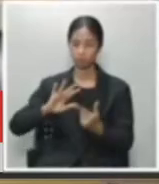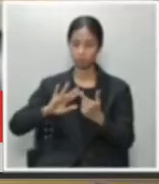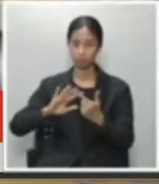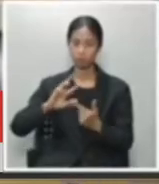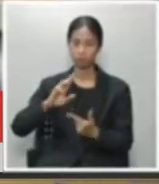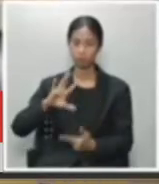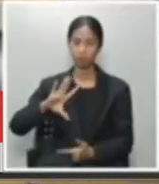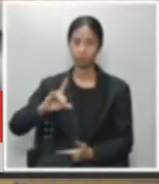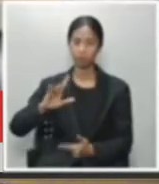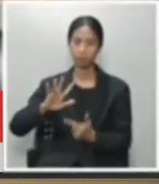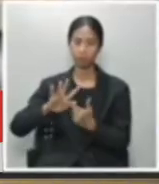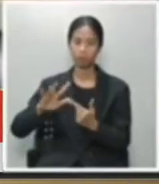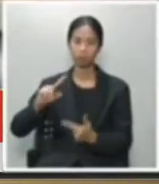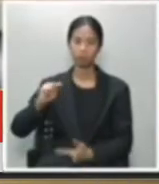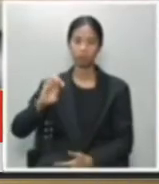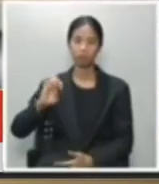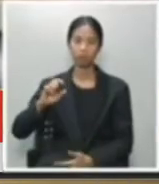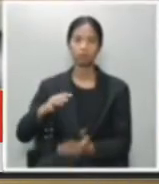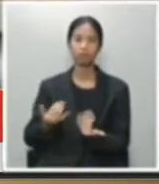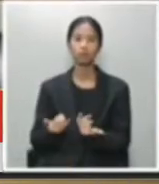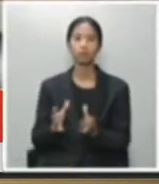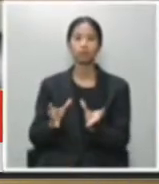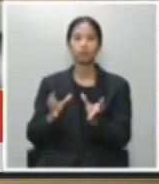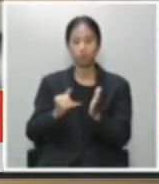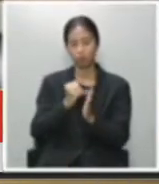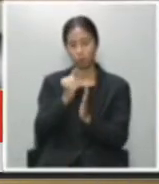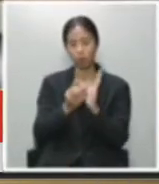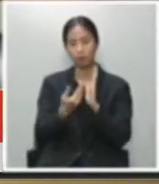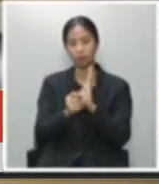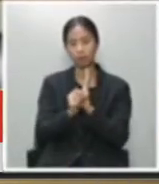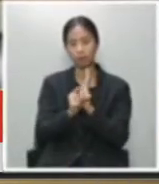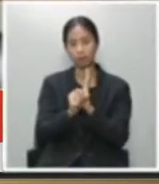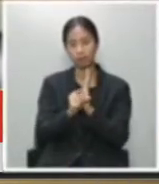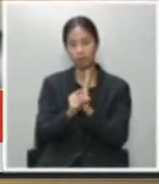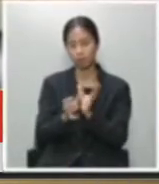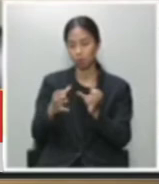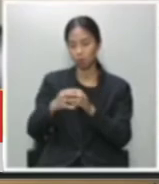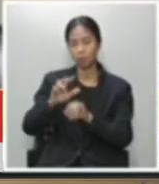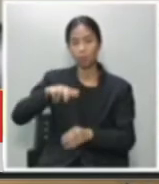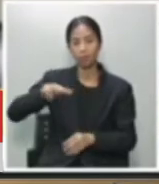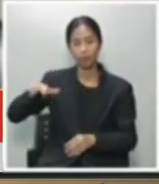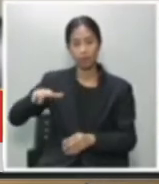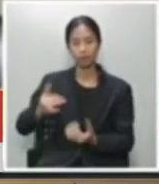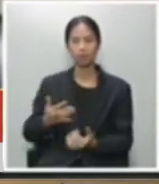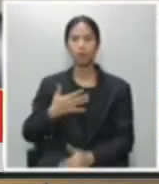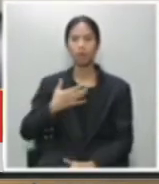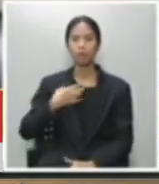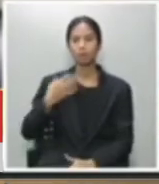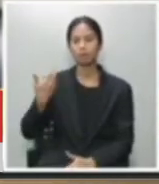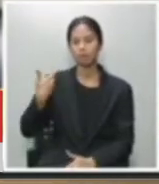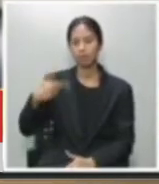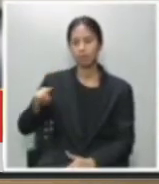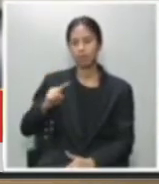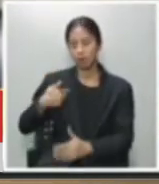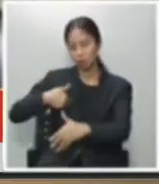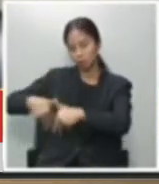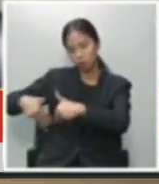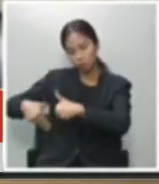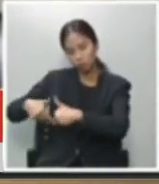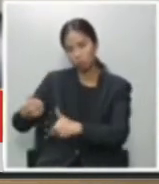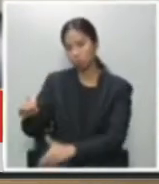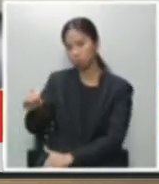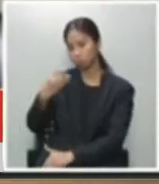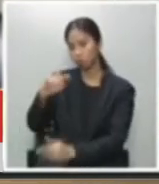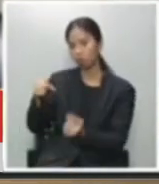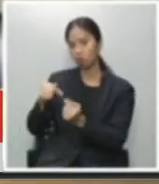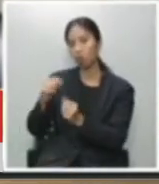สภาผู้แทนราษฎรจังหวัดศรีสะเกษพรรคเพื่อไทยผมได้รับการร้องเรียนจากพี่น้องอาสาสมัครป้องกันภัยฝ่